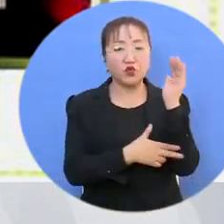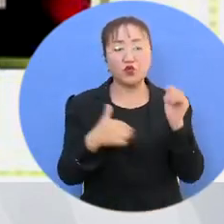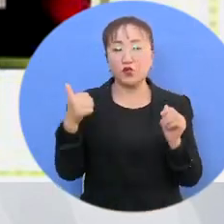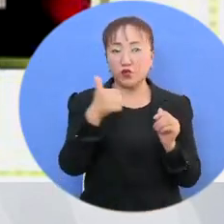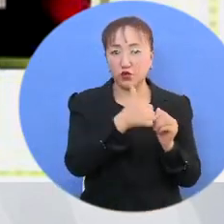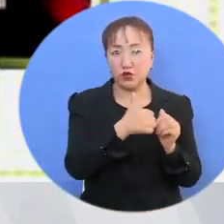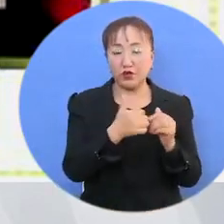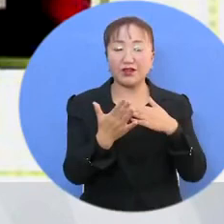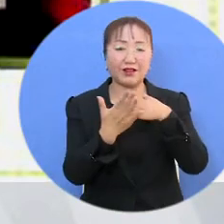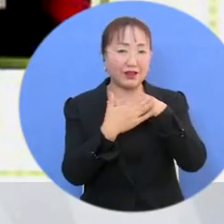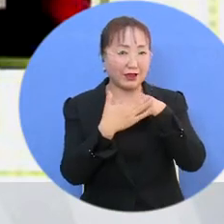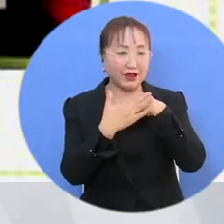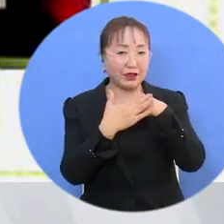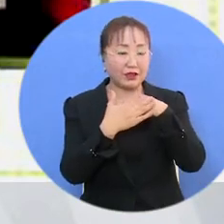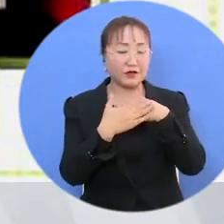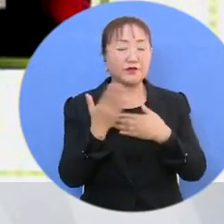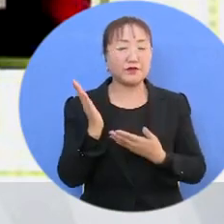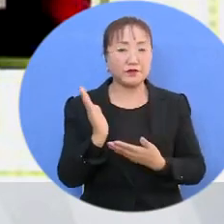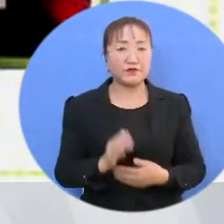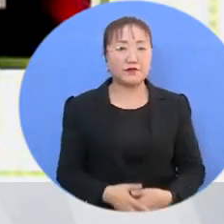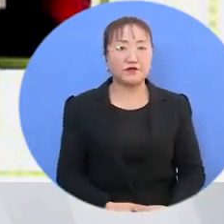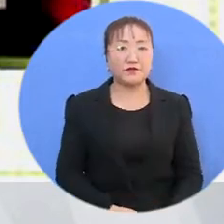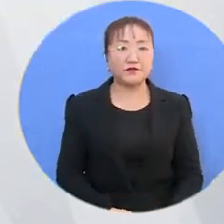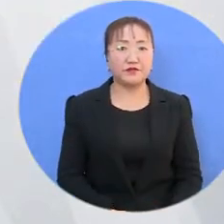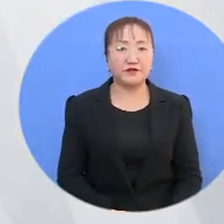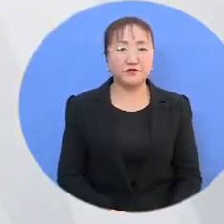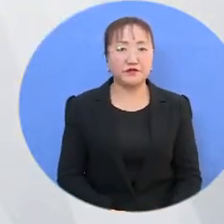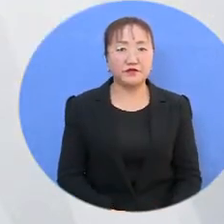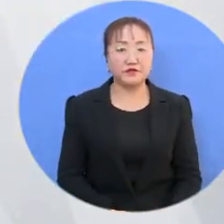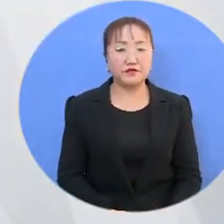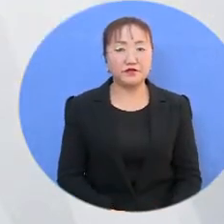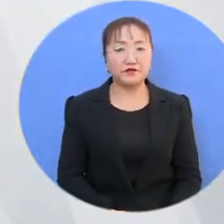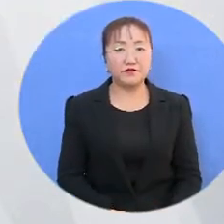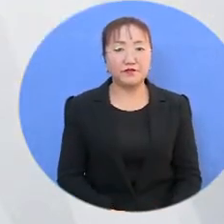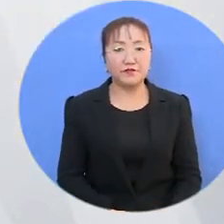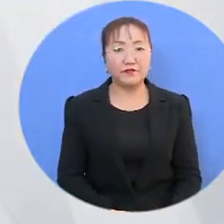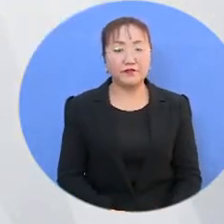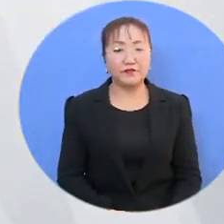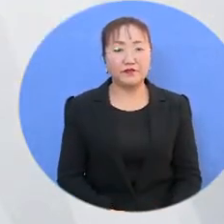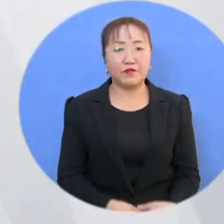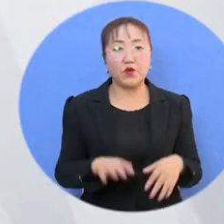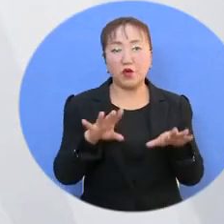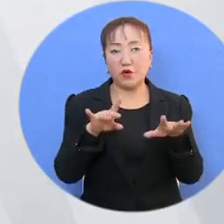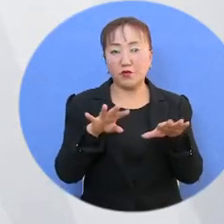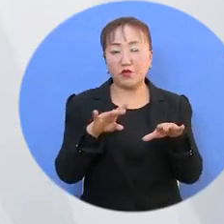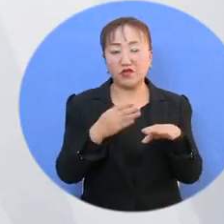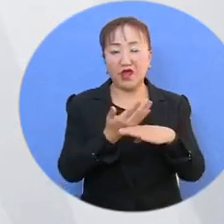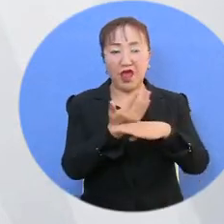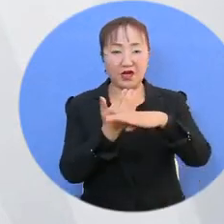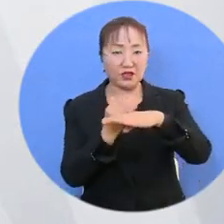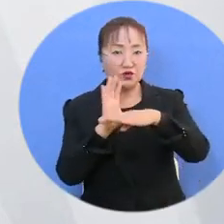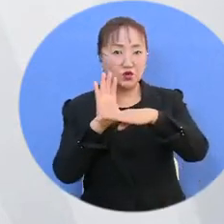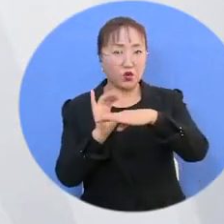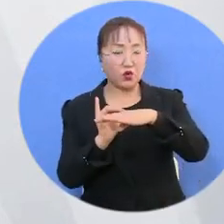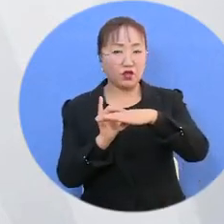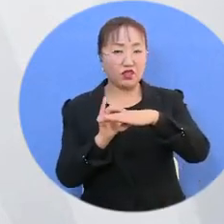ажилд дадал болгож сураарай. За мөн бас компьютерийн ард суухад бас